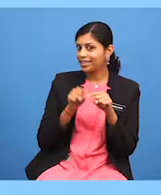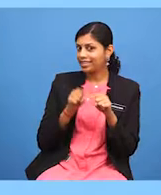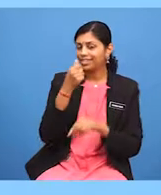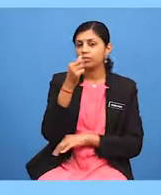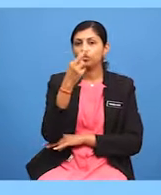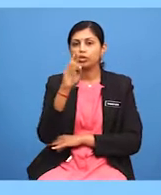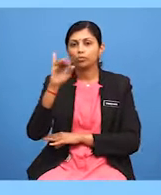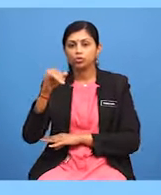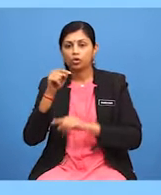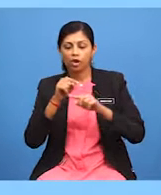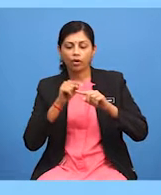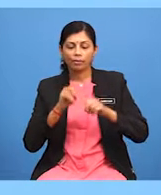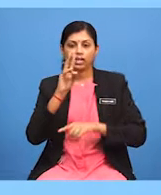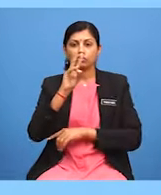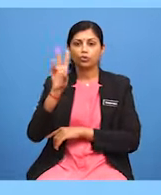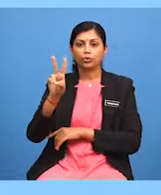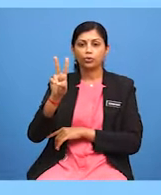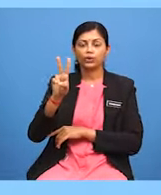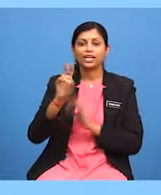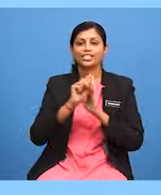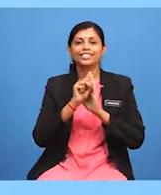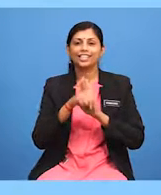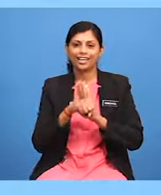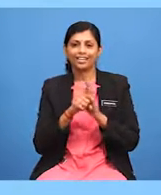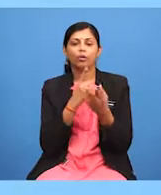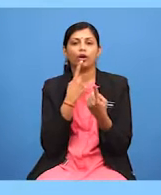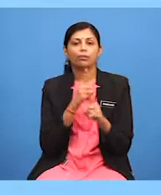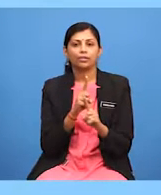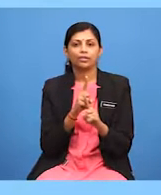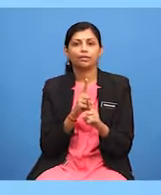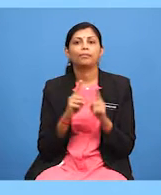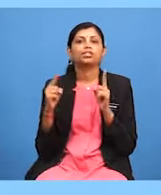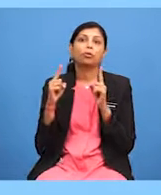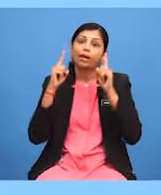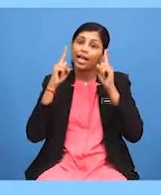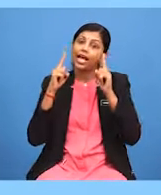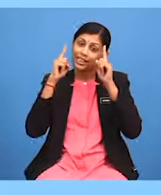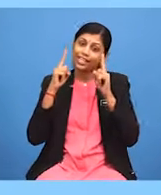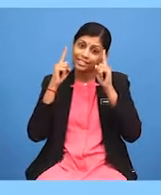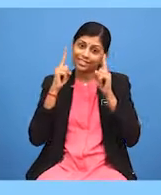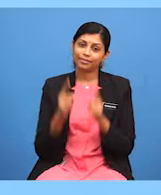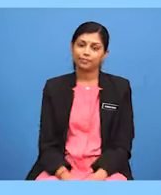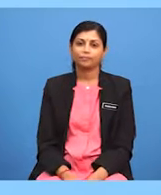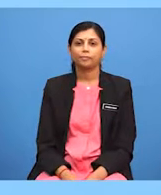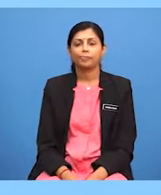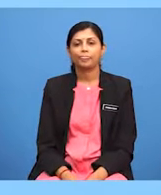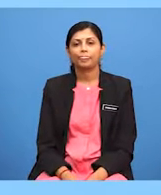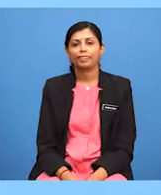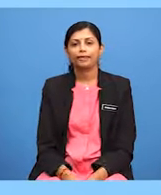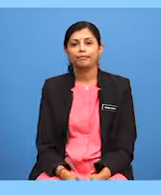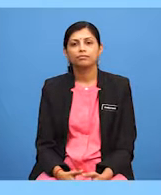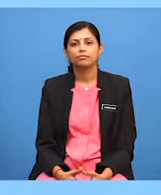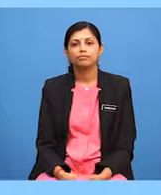Tetapi, murid perlu menukarkan terlebih dahulu masa dalam minit